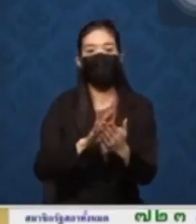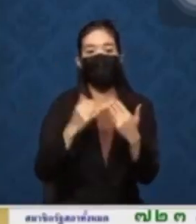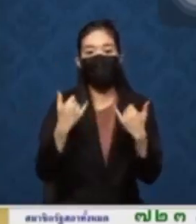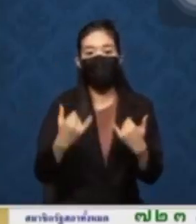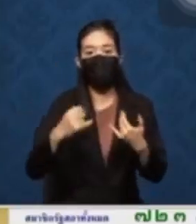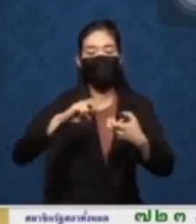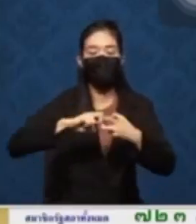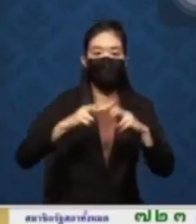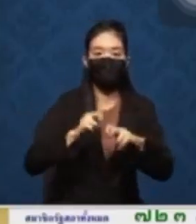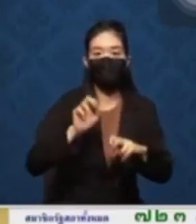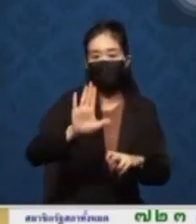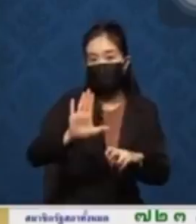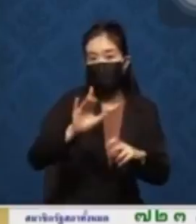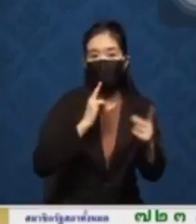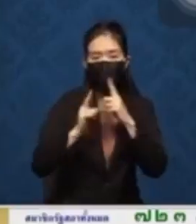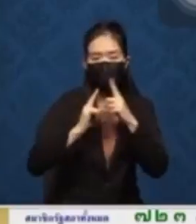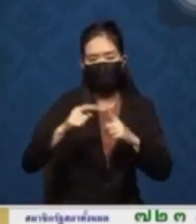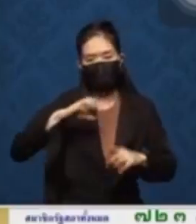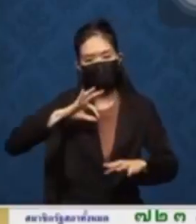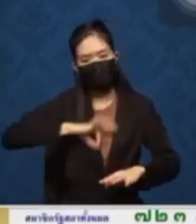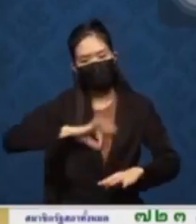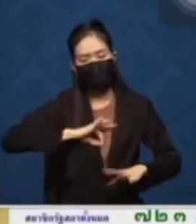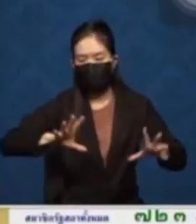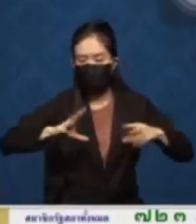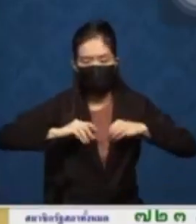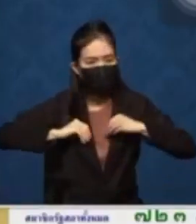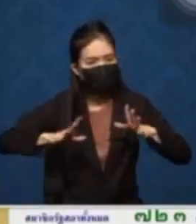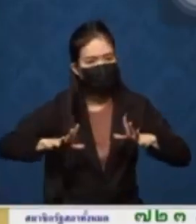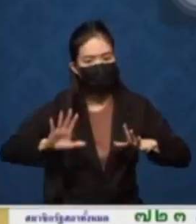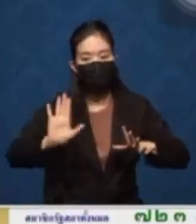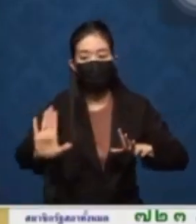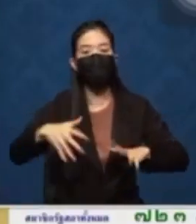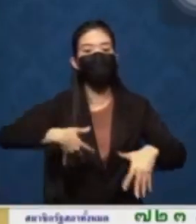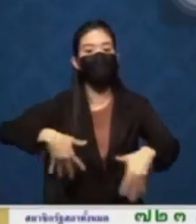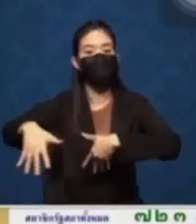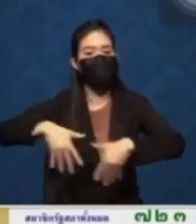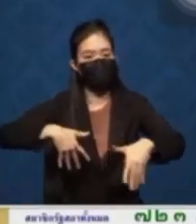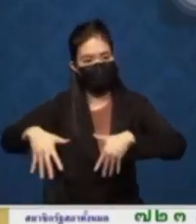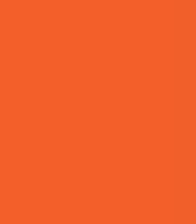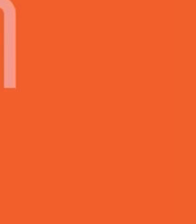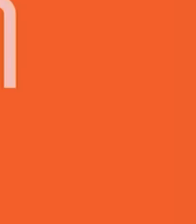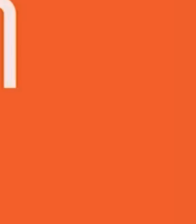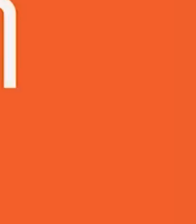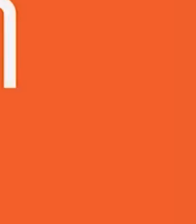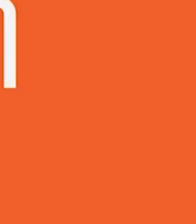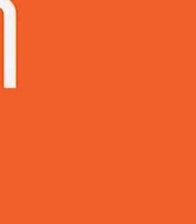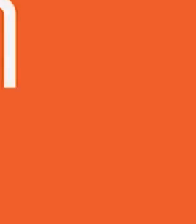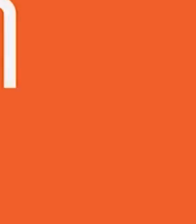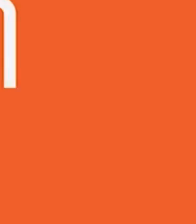วนหนึ่งของการอภิปรายไม่ไว้วางใจประชาชนผู้มีอำนาจสูงสุดในประเทศนี้ครับ